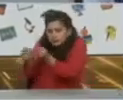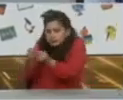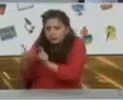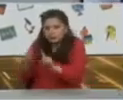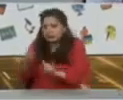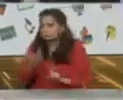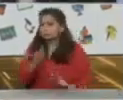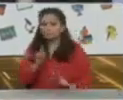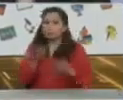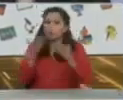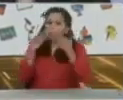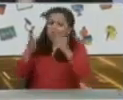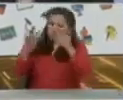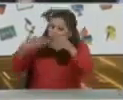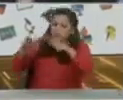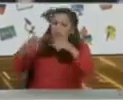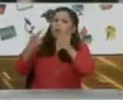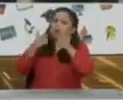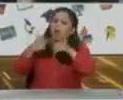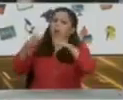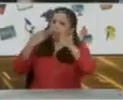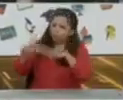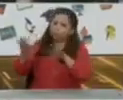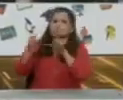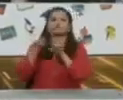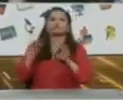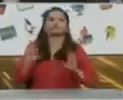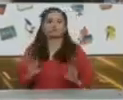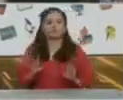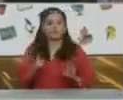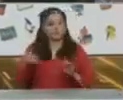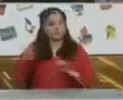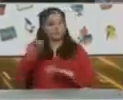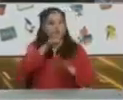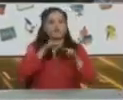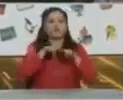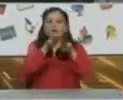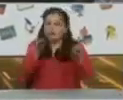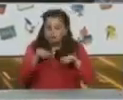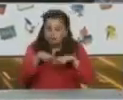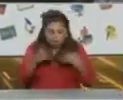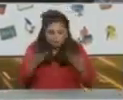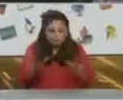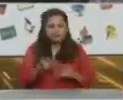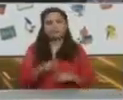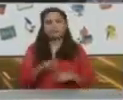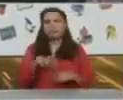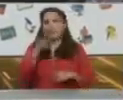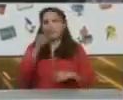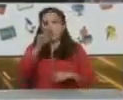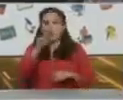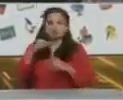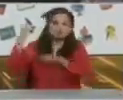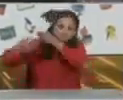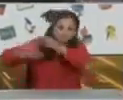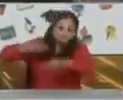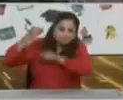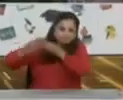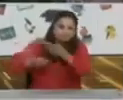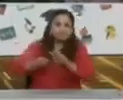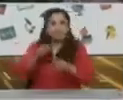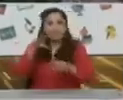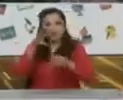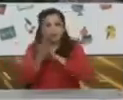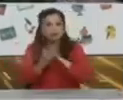कर रहे हैं, और इसलिए आपका परिवार, आपकी परंपराएं,